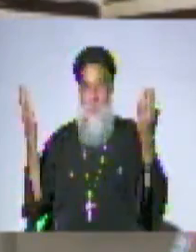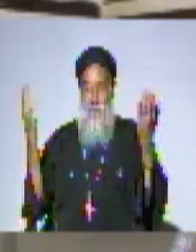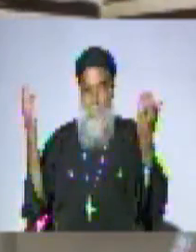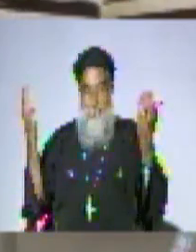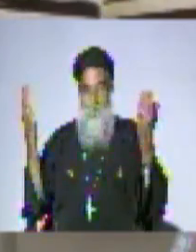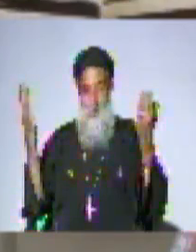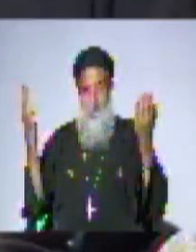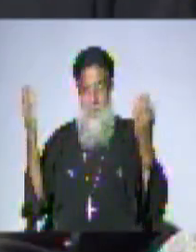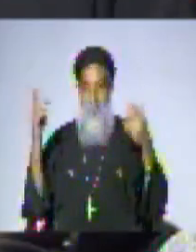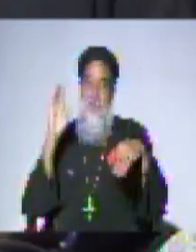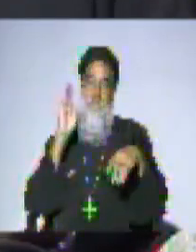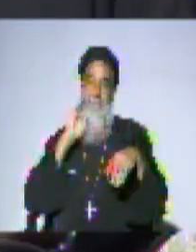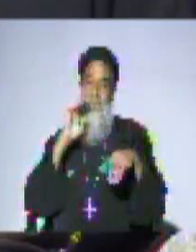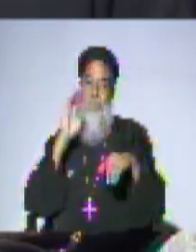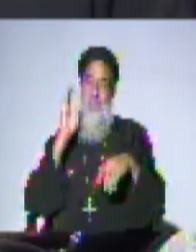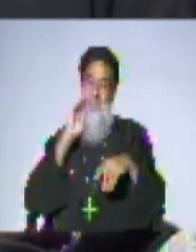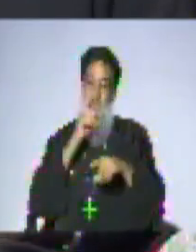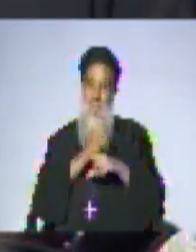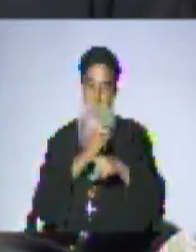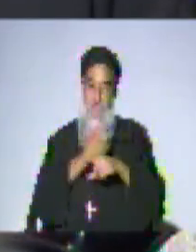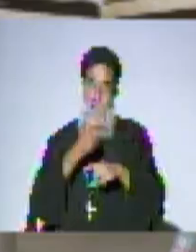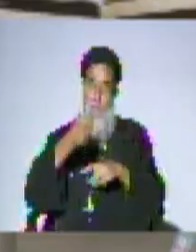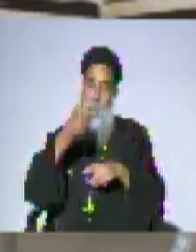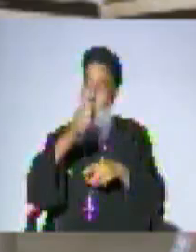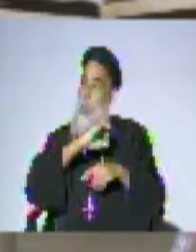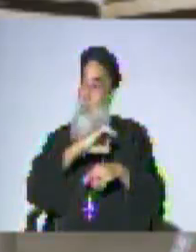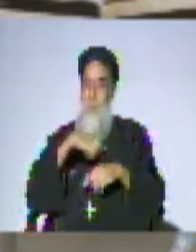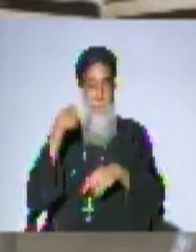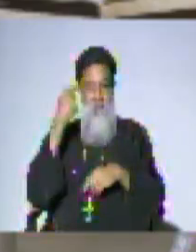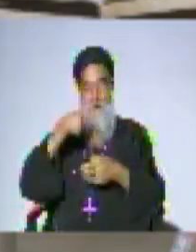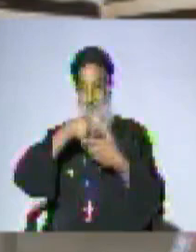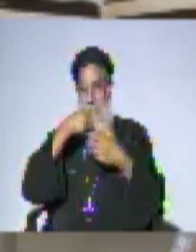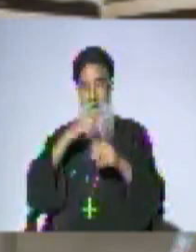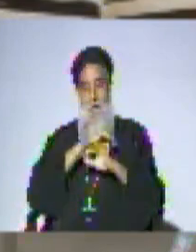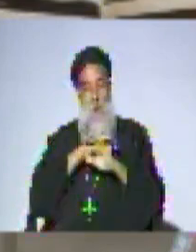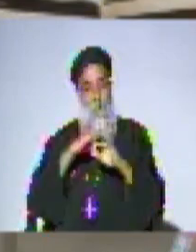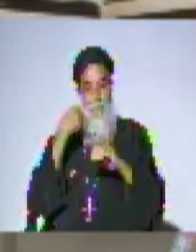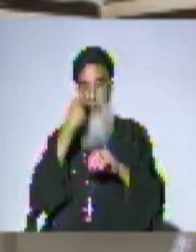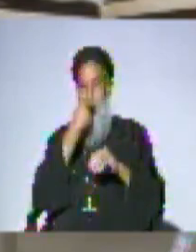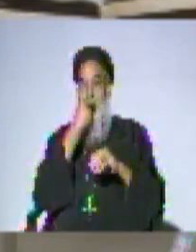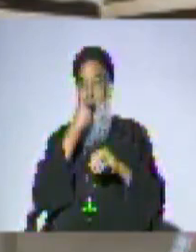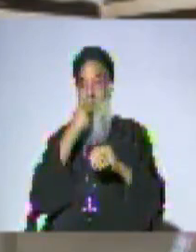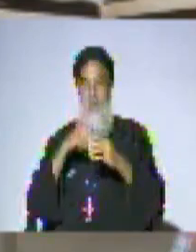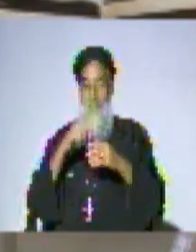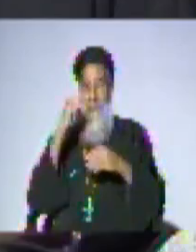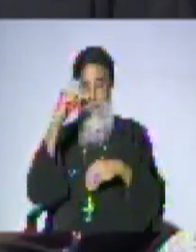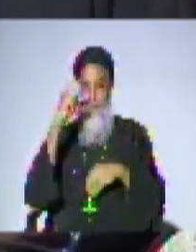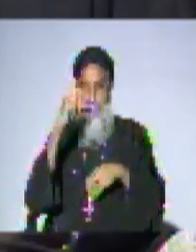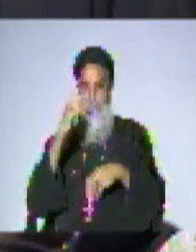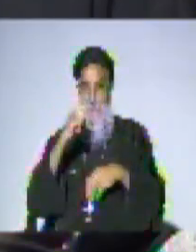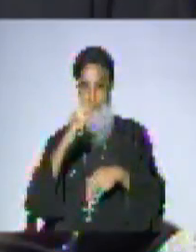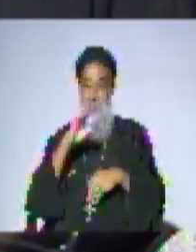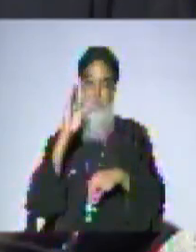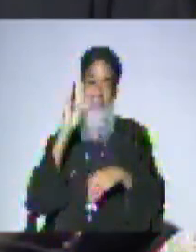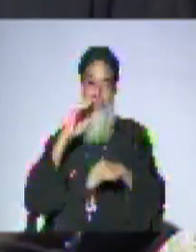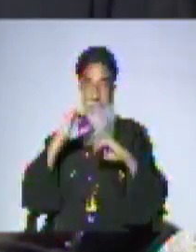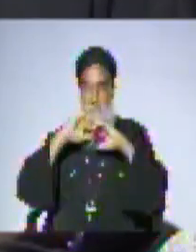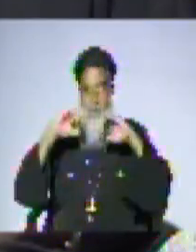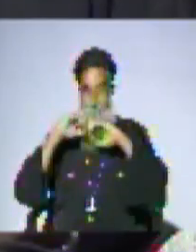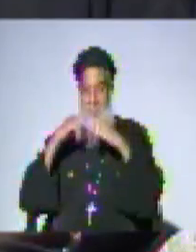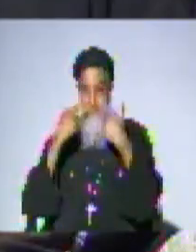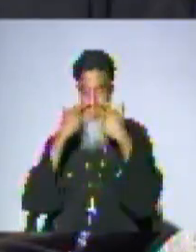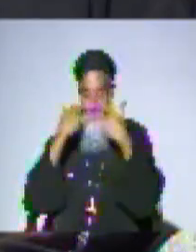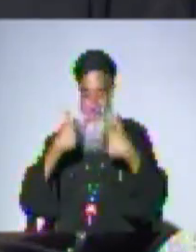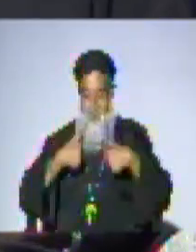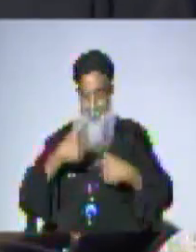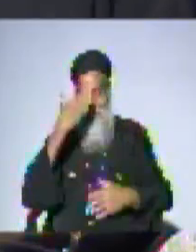جميل، معاني جميلة، حاجة يعني رائعة الحقيقة. القداس الكيرولوسي جميل خالص. بس أجزاء منها محتاجة تفسير، عشان كده نيافتك بتفضل.